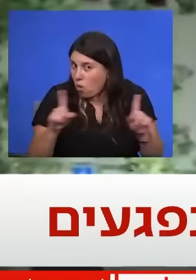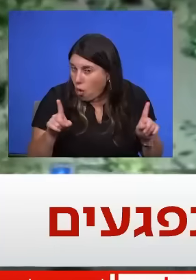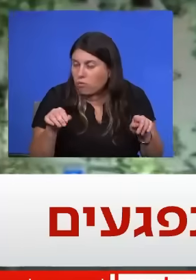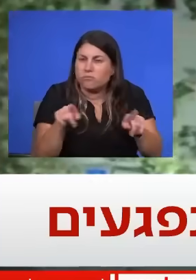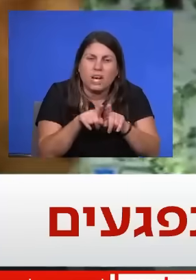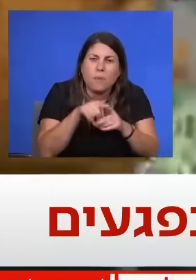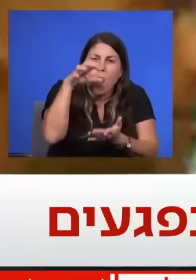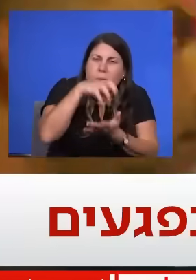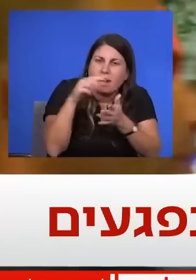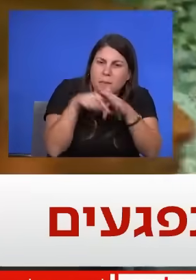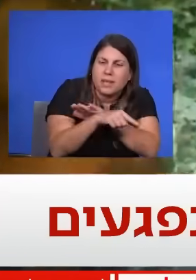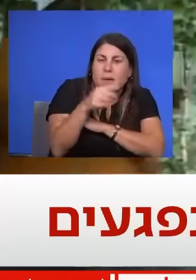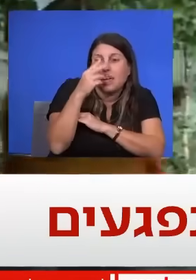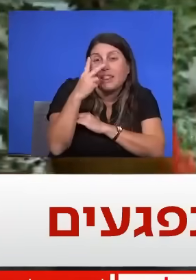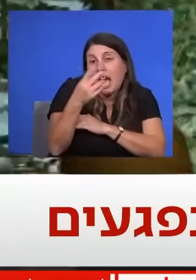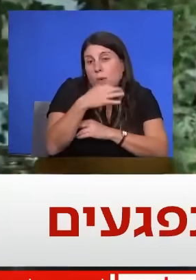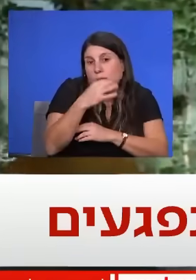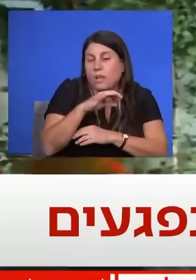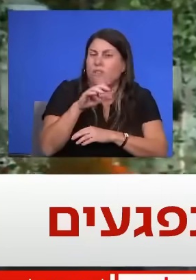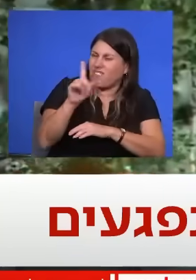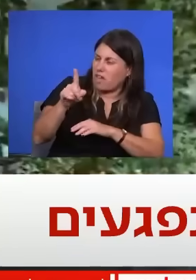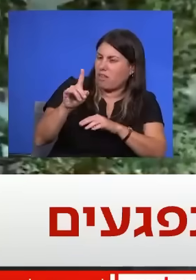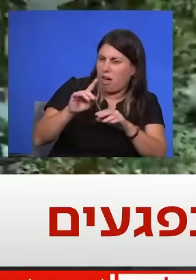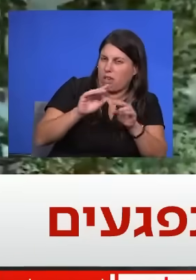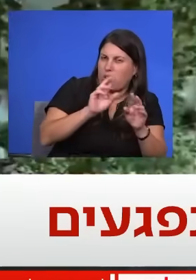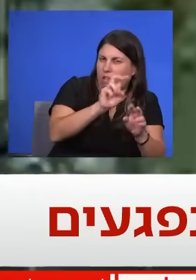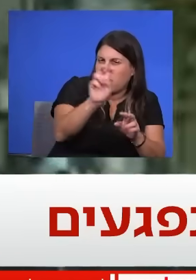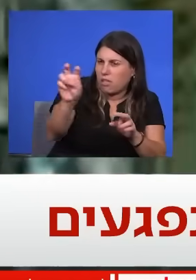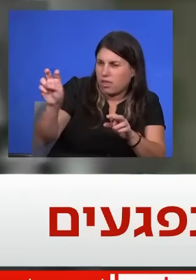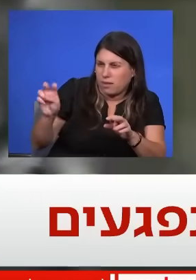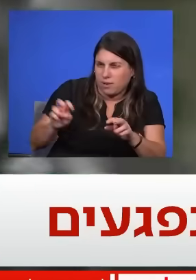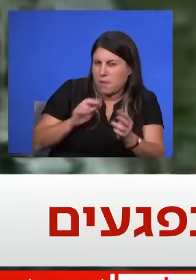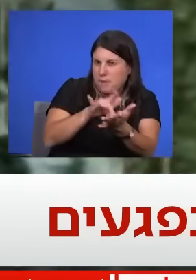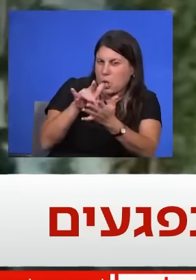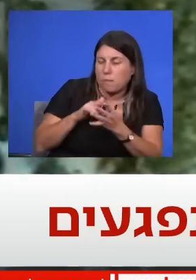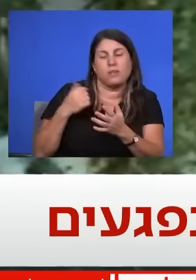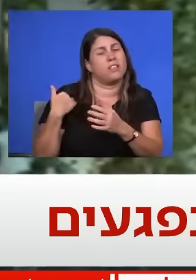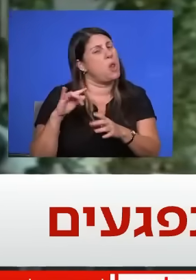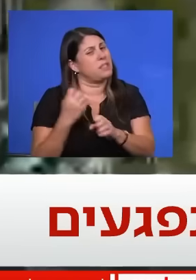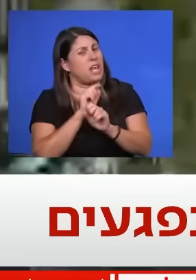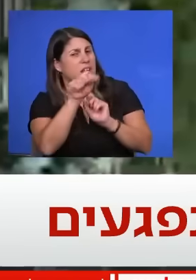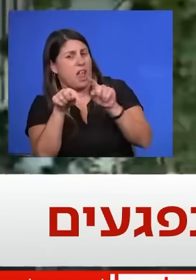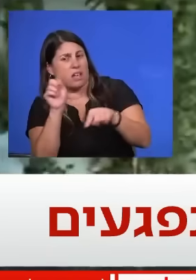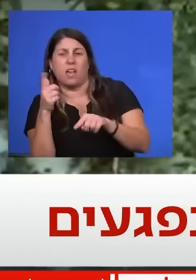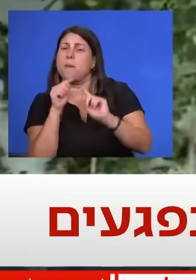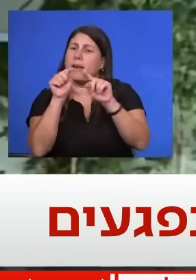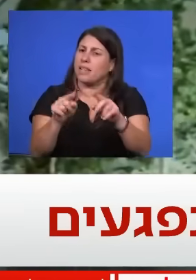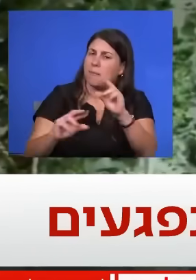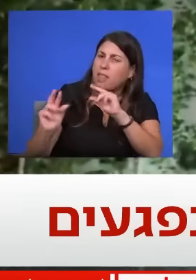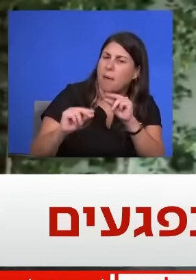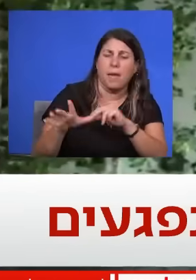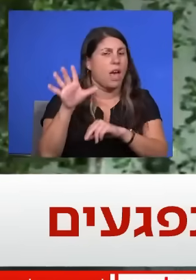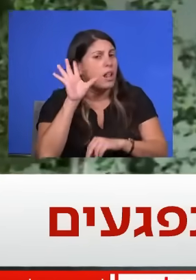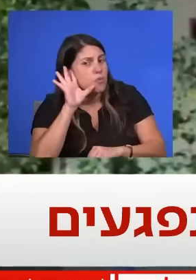טוב. ואתה מפרפר בין כל הערים האלה, אמרנו נתניה. לא הצלחתי להגיע לכולם, אבל כן, אנחנו מגיעים כדי לדבר קצת, כדי לשמוע קצת, להשמיע קצת, לחבק